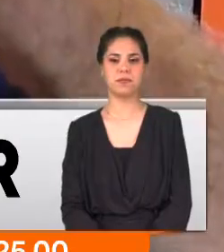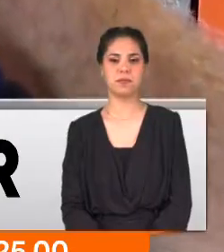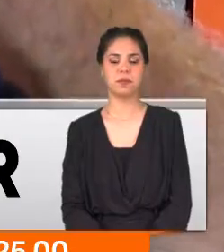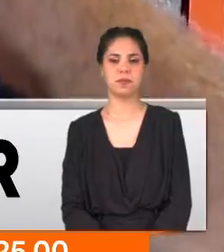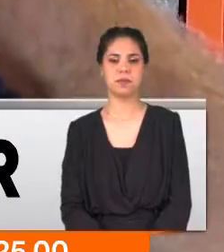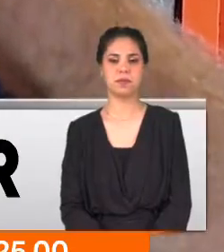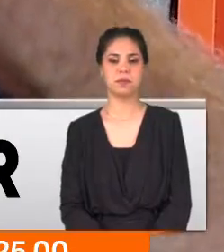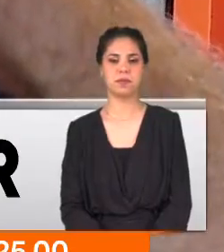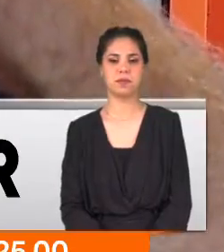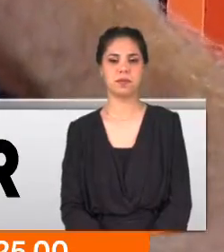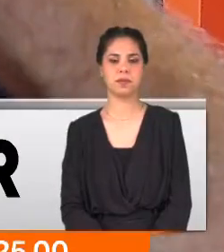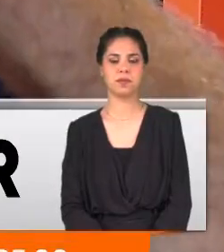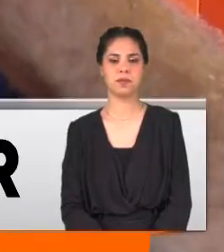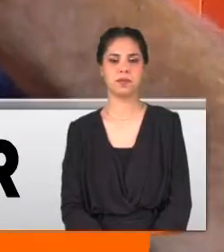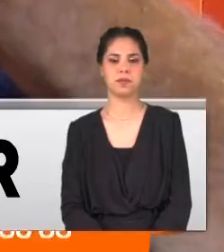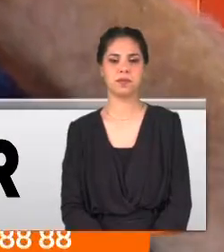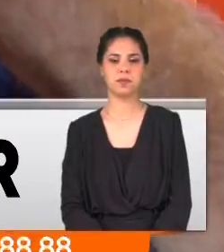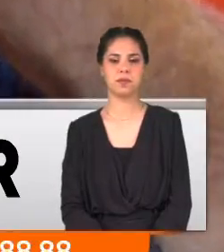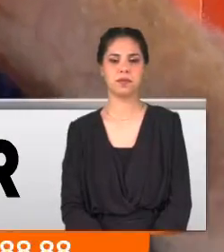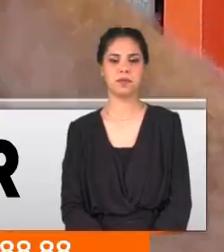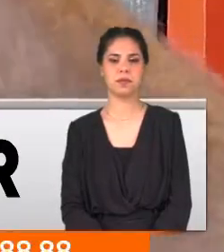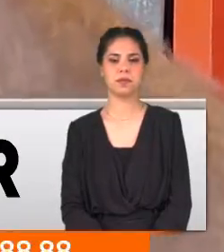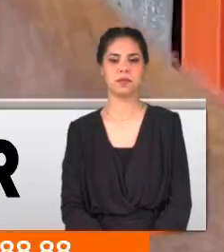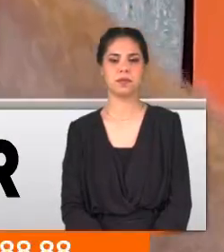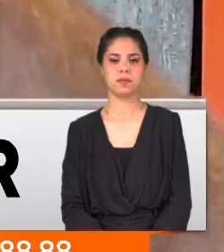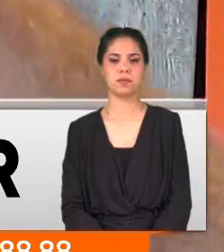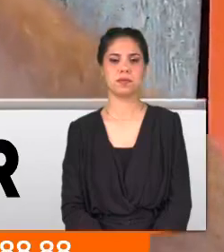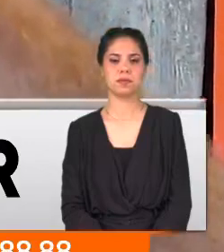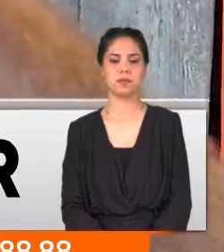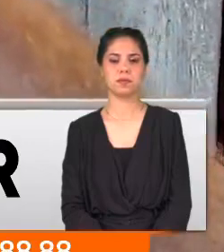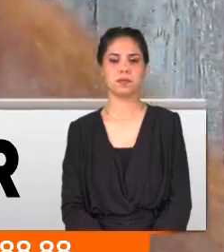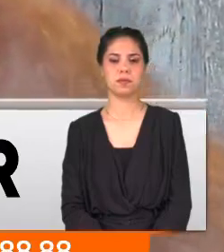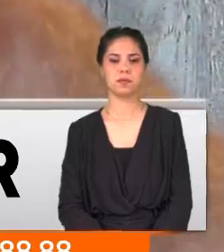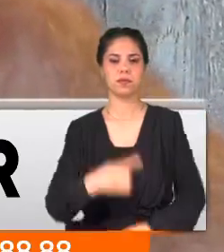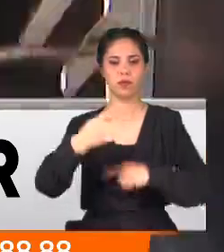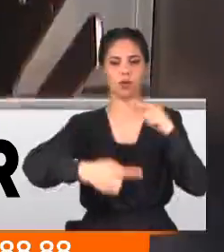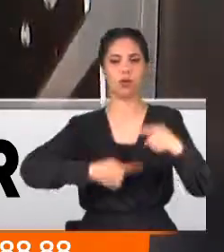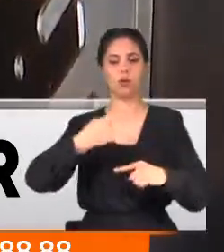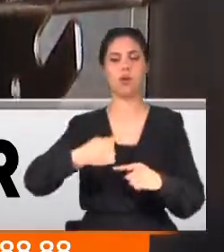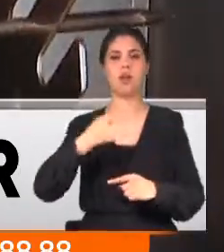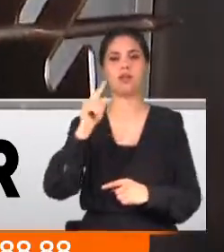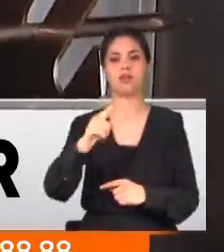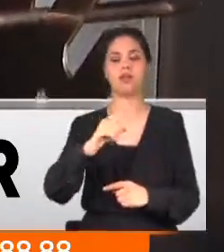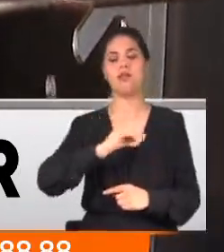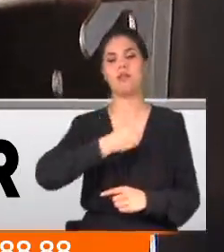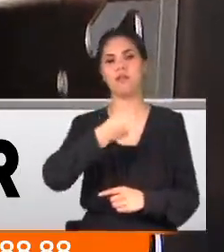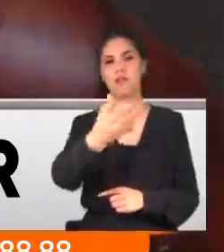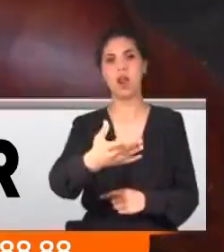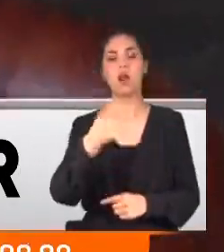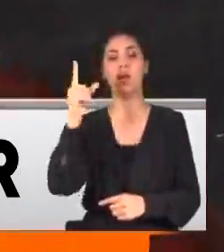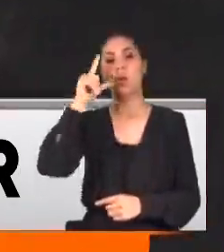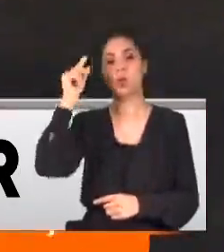Midye ve kokoreç. Tamam oğlum. Kokoreç mi gidiyor? Kokoreç gidiyor. Yunanlar kokoreçi